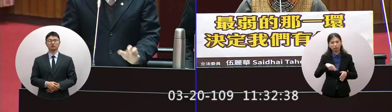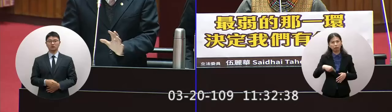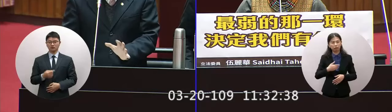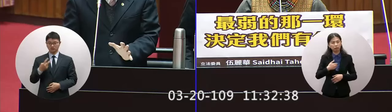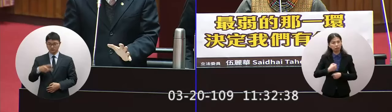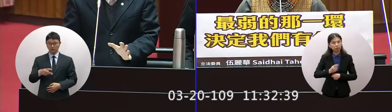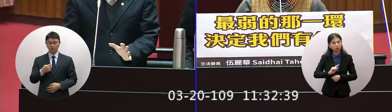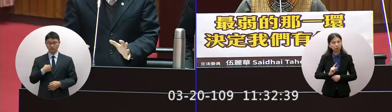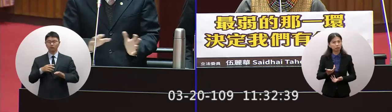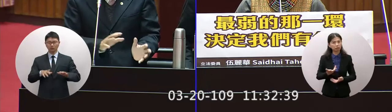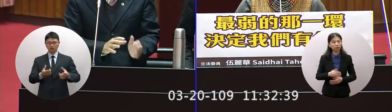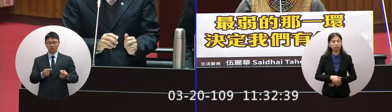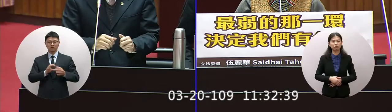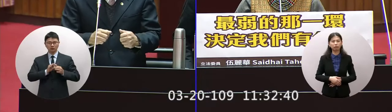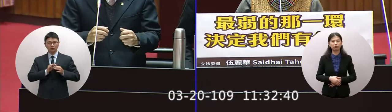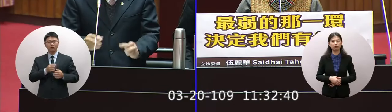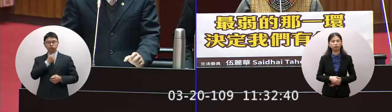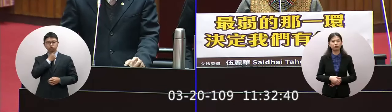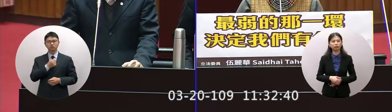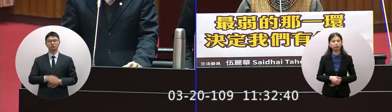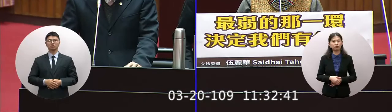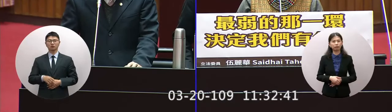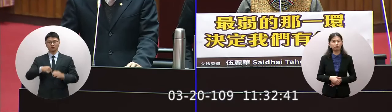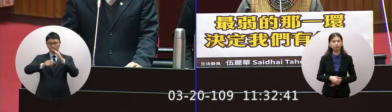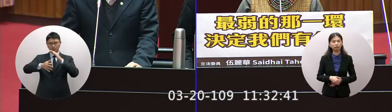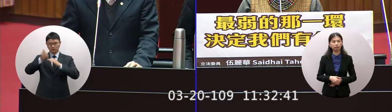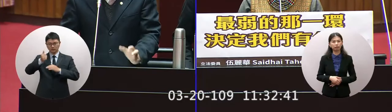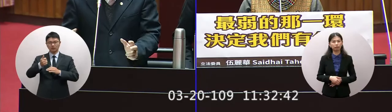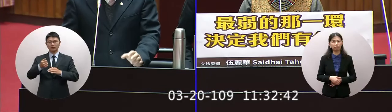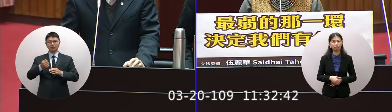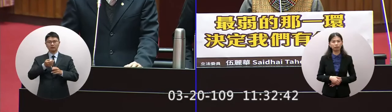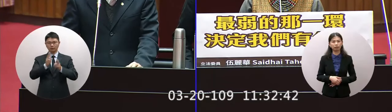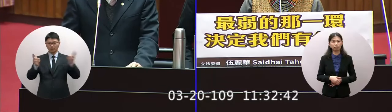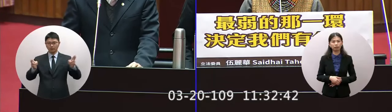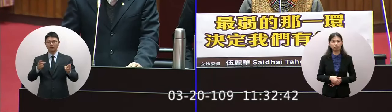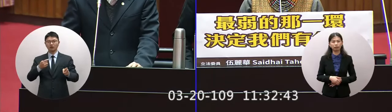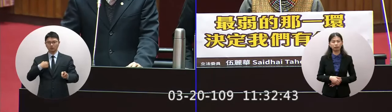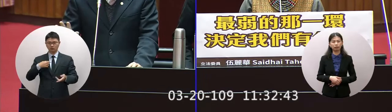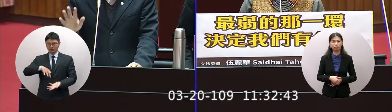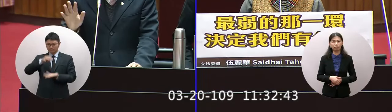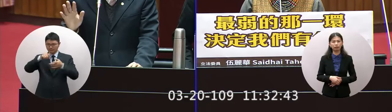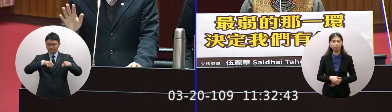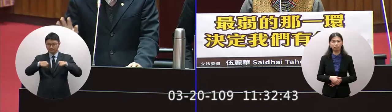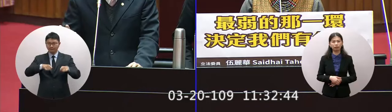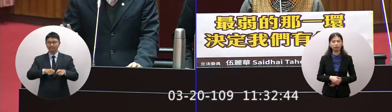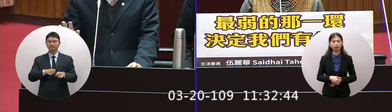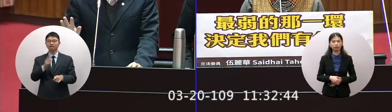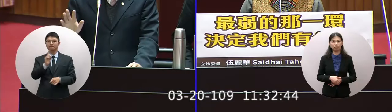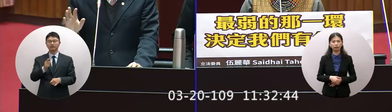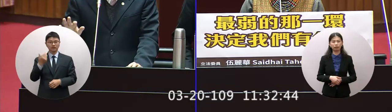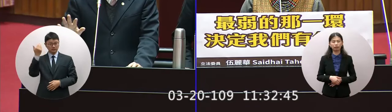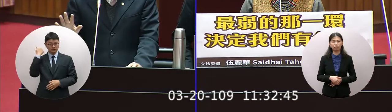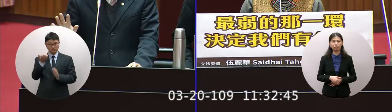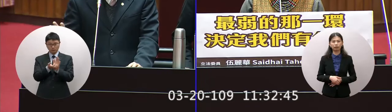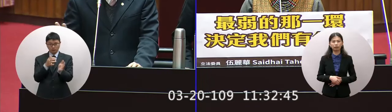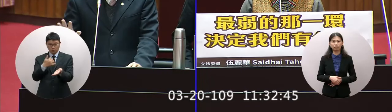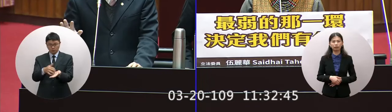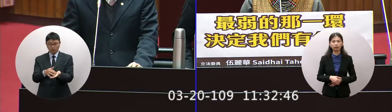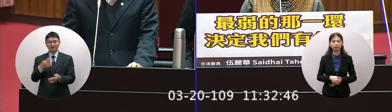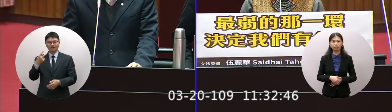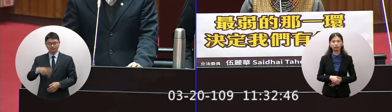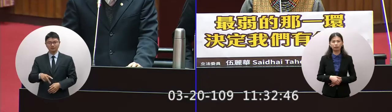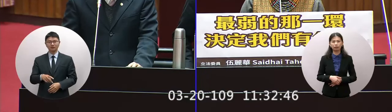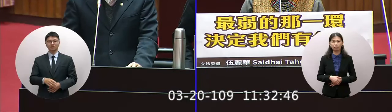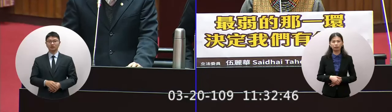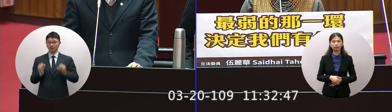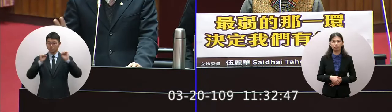的这部分也是我们要关照哈。那在院长的主持下我们也提出这样的方案了。其实从原来的预算，还有我们动用